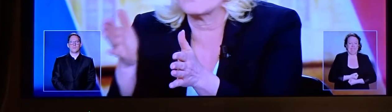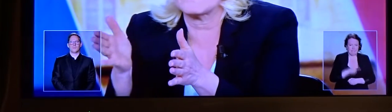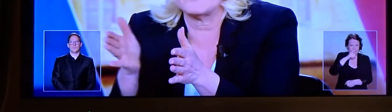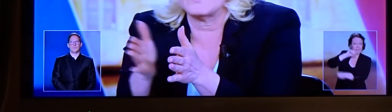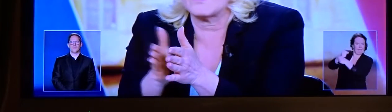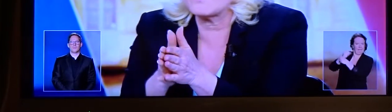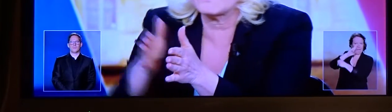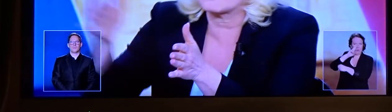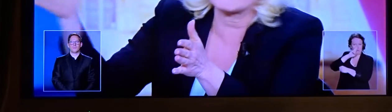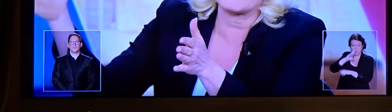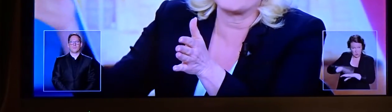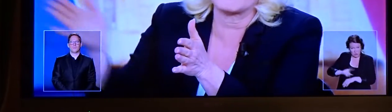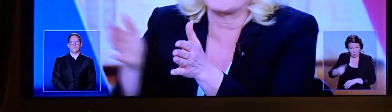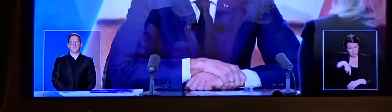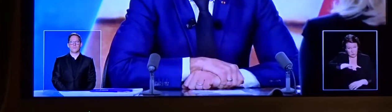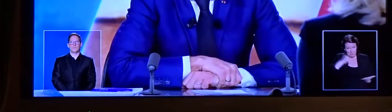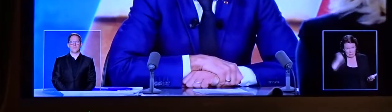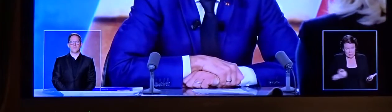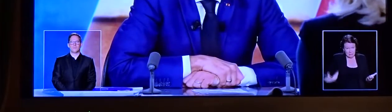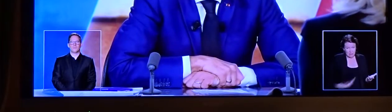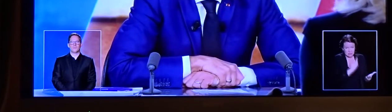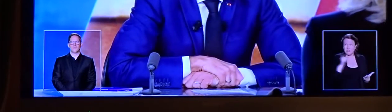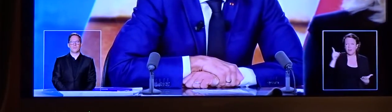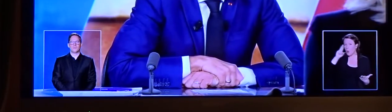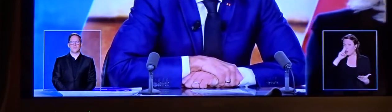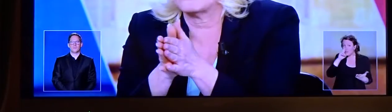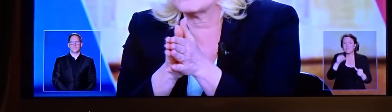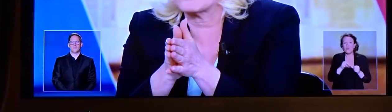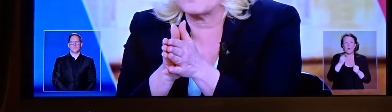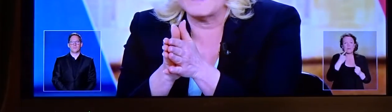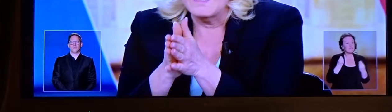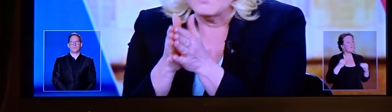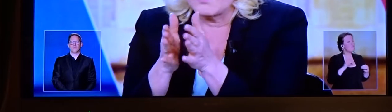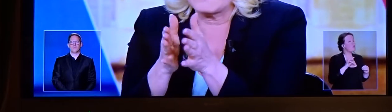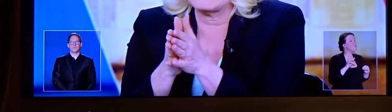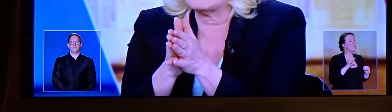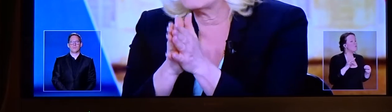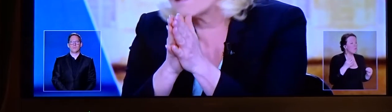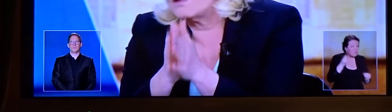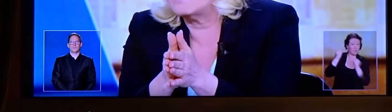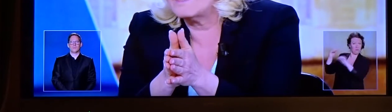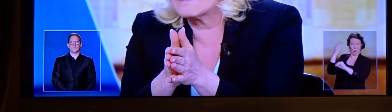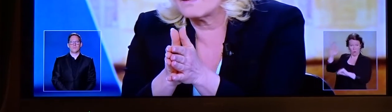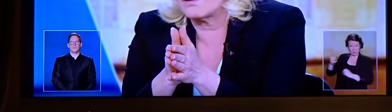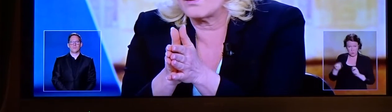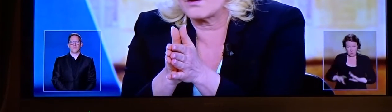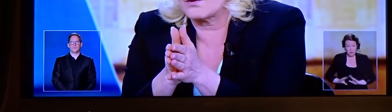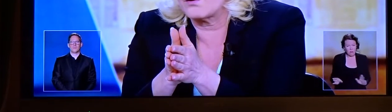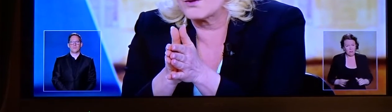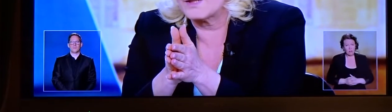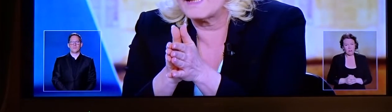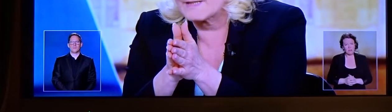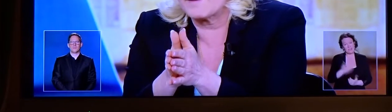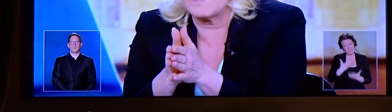du mal financièrement à la Russie, qui très certainement ira vendre son gaz et son pétrole à d'autres pays. Donc ça a été la seule limite